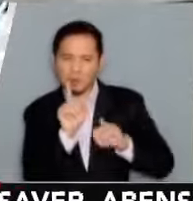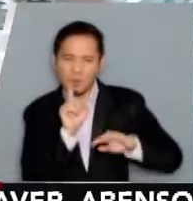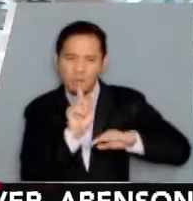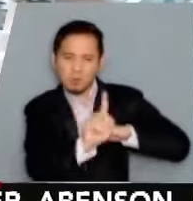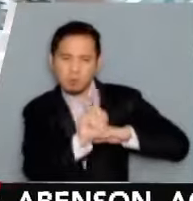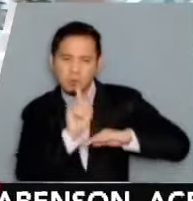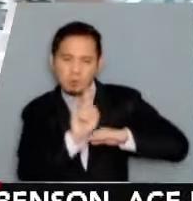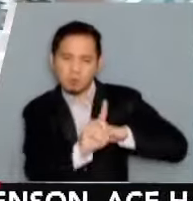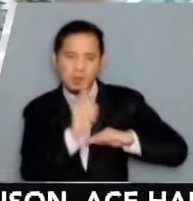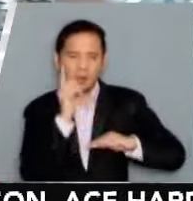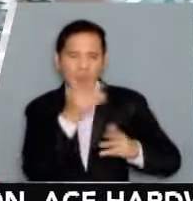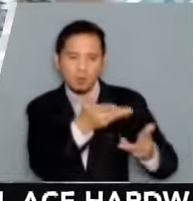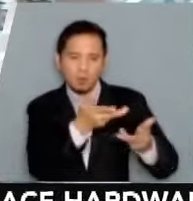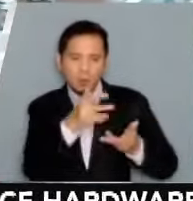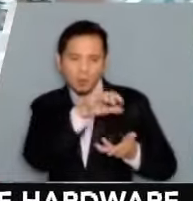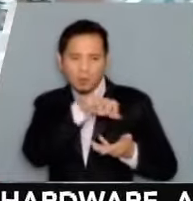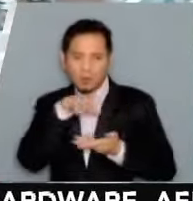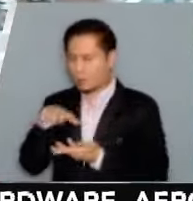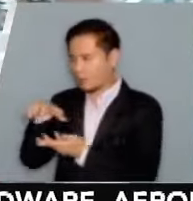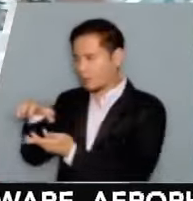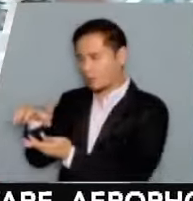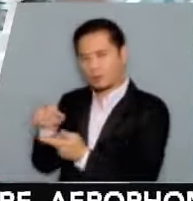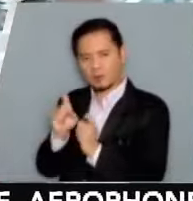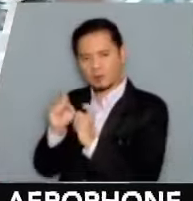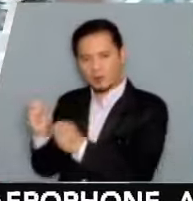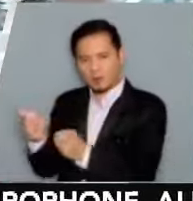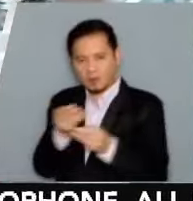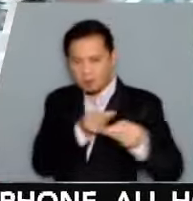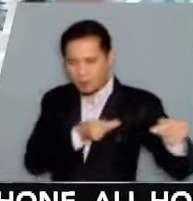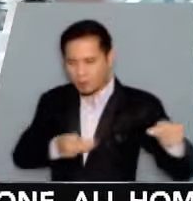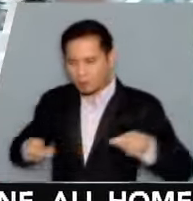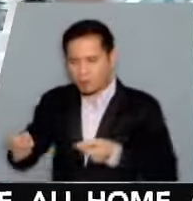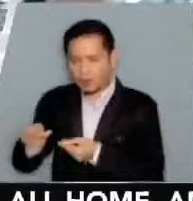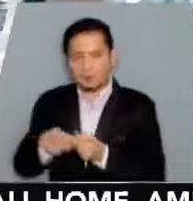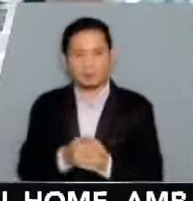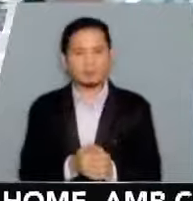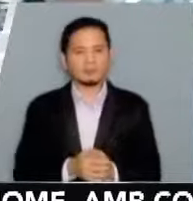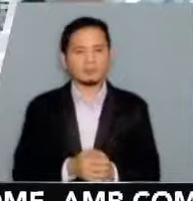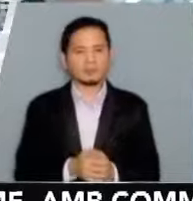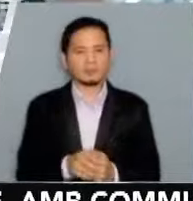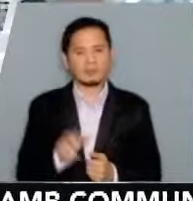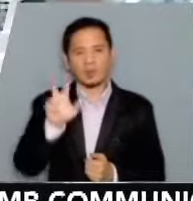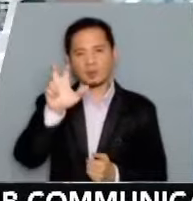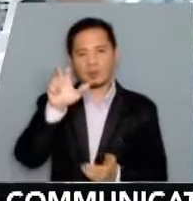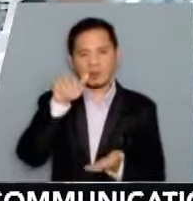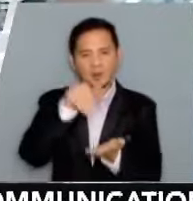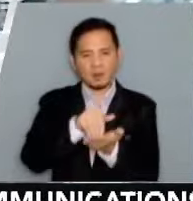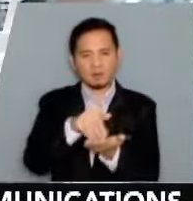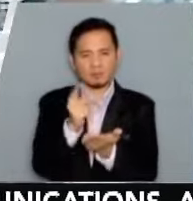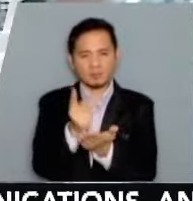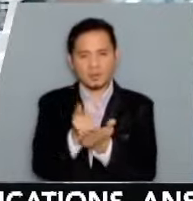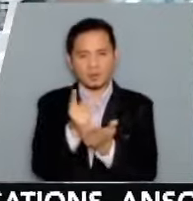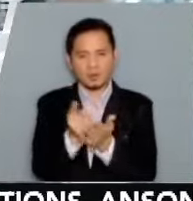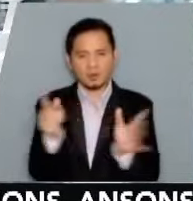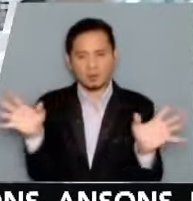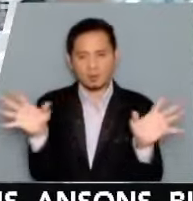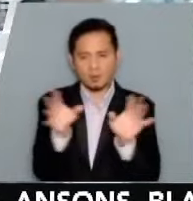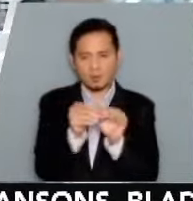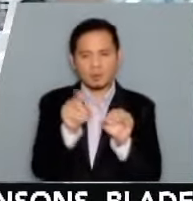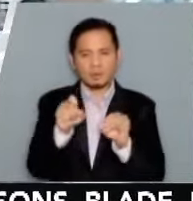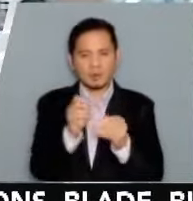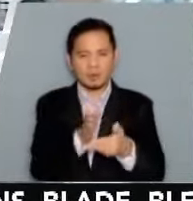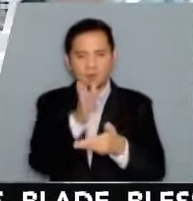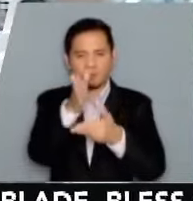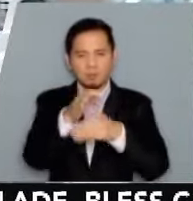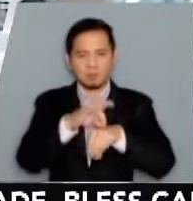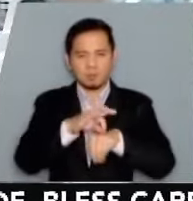bets 10,000 and Above up to 300,000 he has to go to the branch e pag kayo ang